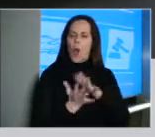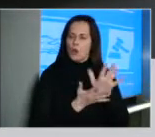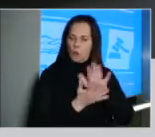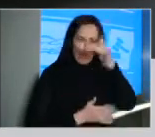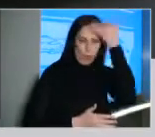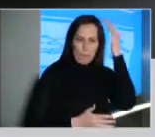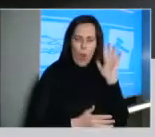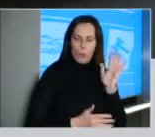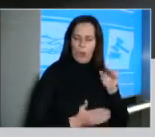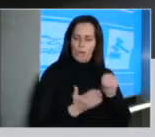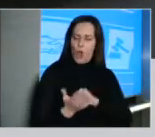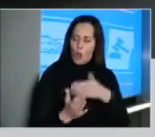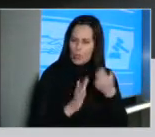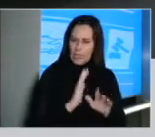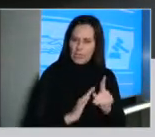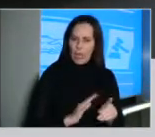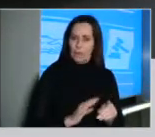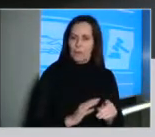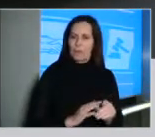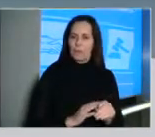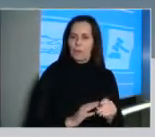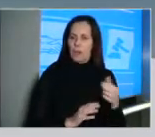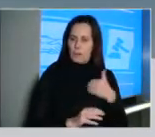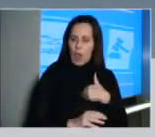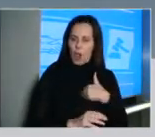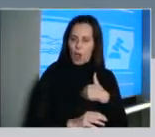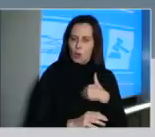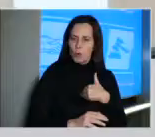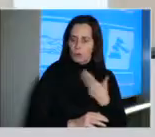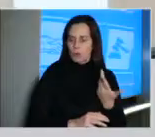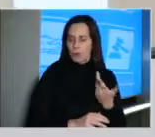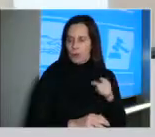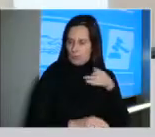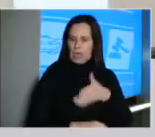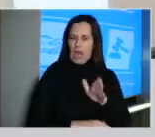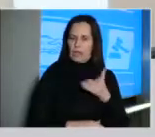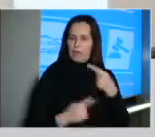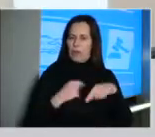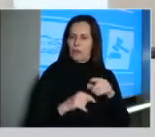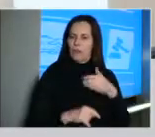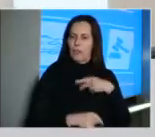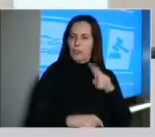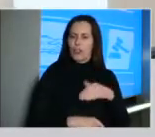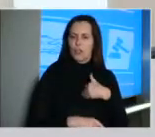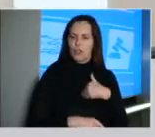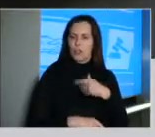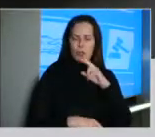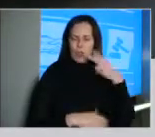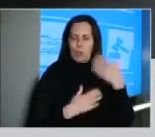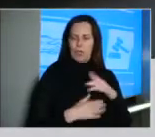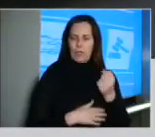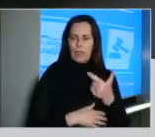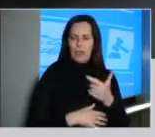מנופחות ודוחות חסרים וכן הלאה. ואנחנו, אתה יודע, כזווית נכנסים לאותן ועדות, ויש לנו, אני חושב, בשנתיים האחרונות